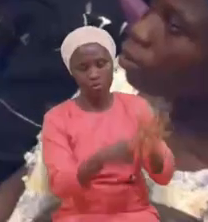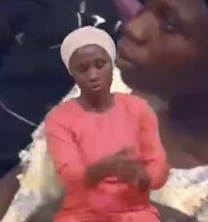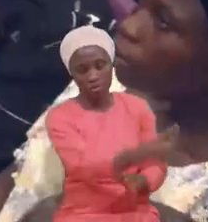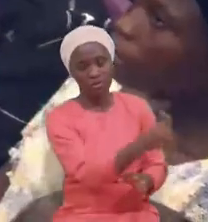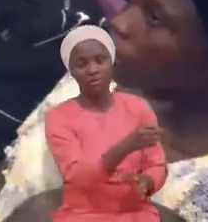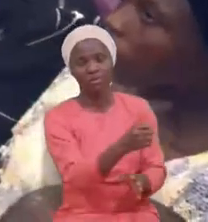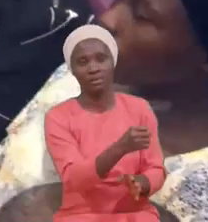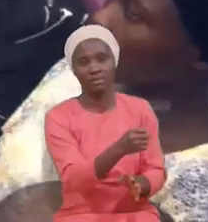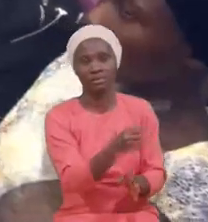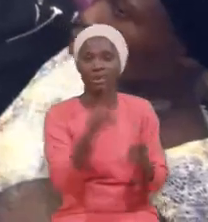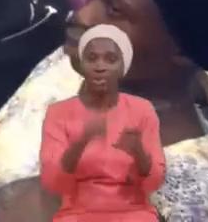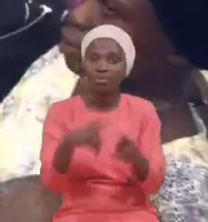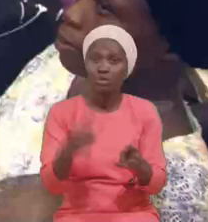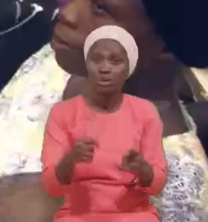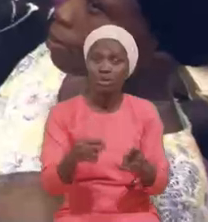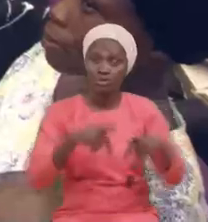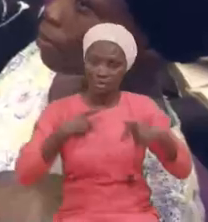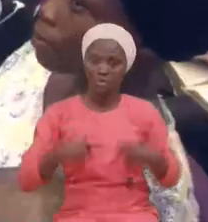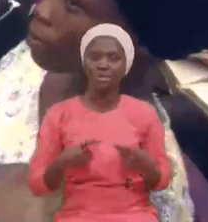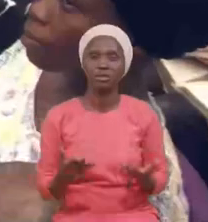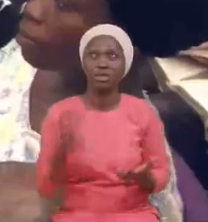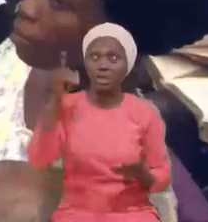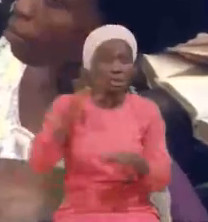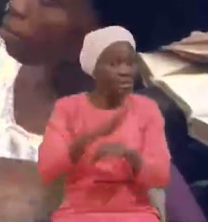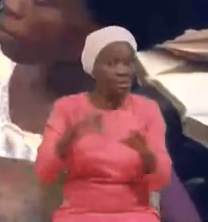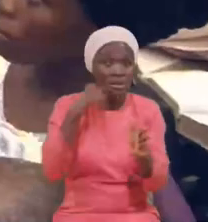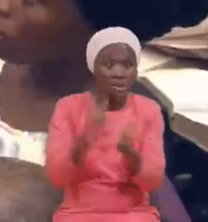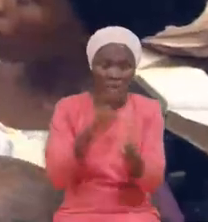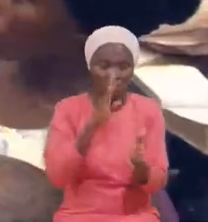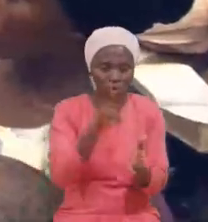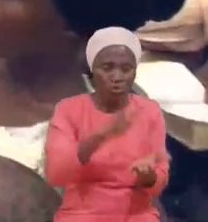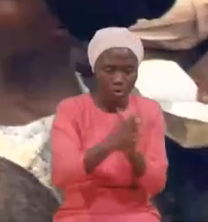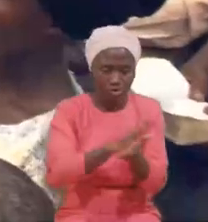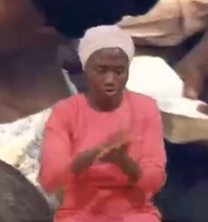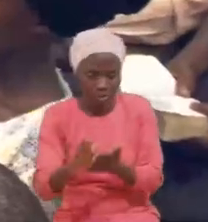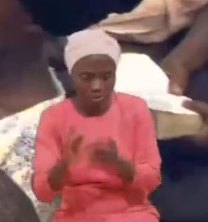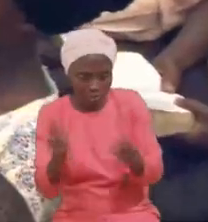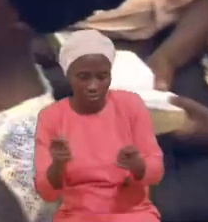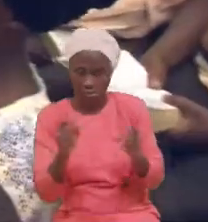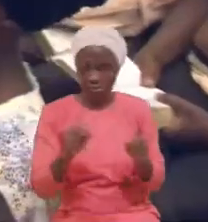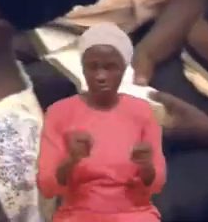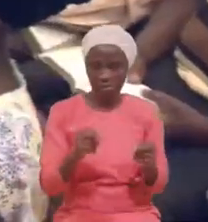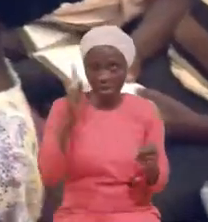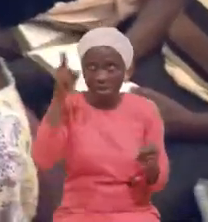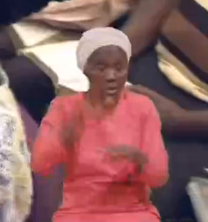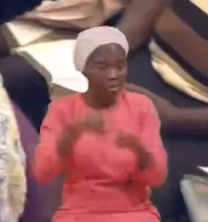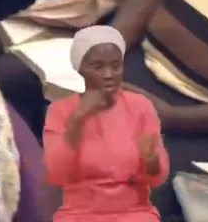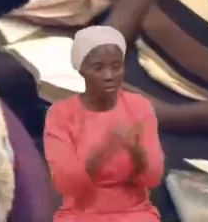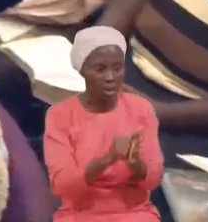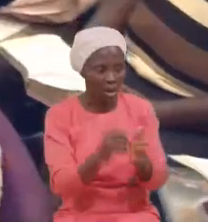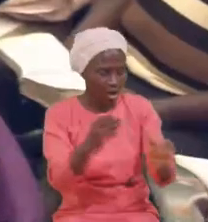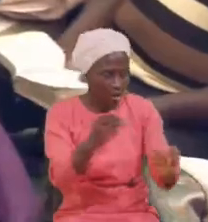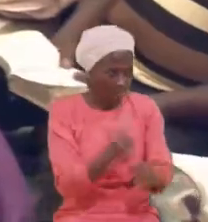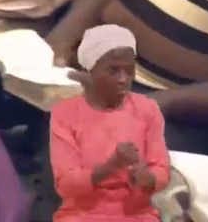vous montrer au sacrificateur. Il n'a pas dit, sois pur. Il n'a pas dit, recevez votre